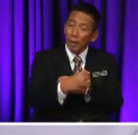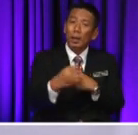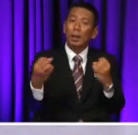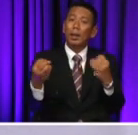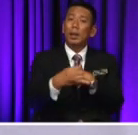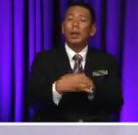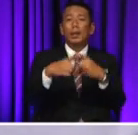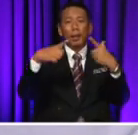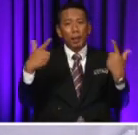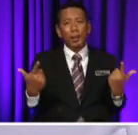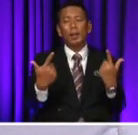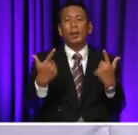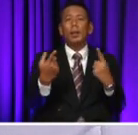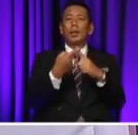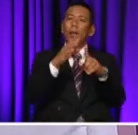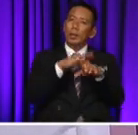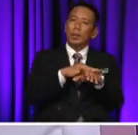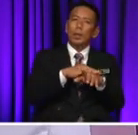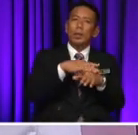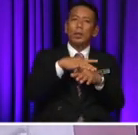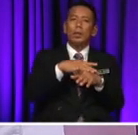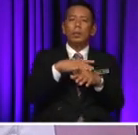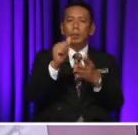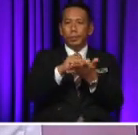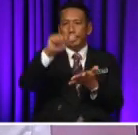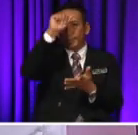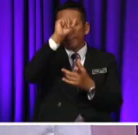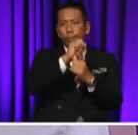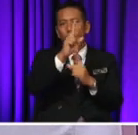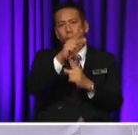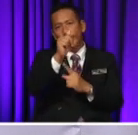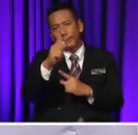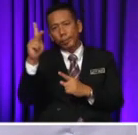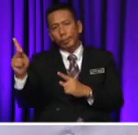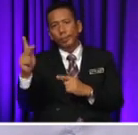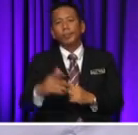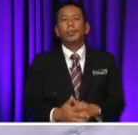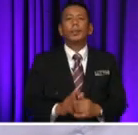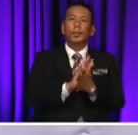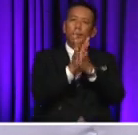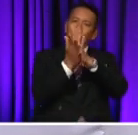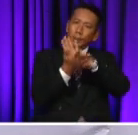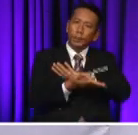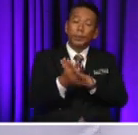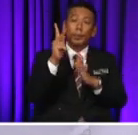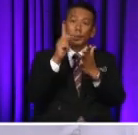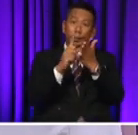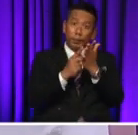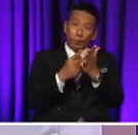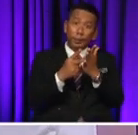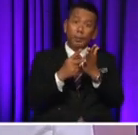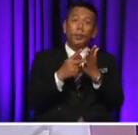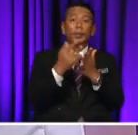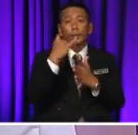lain sama adik dari segi kurikulum Baiklah jadi sekiranya kita